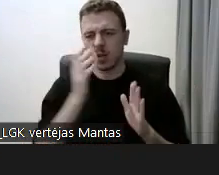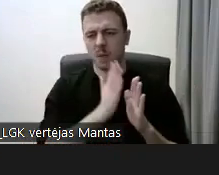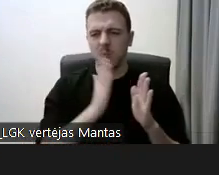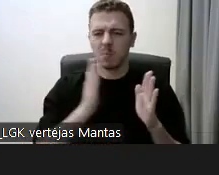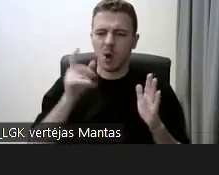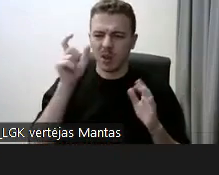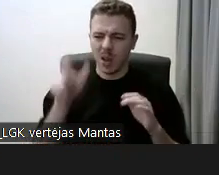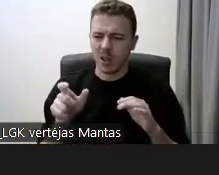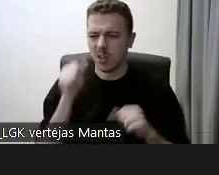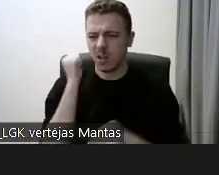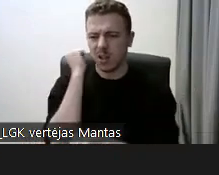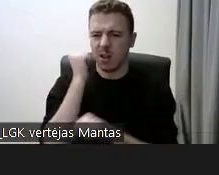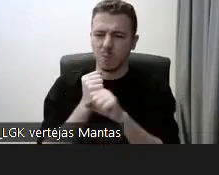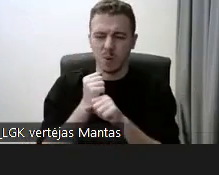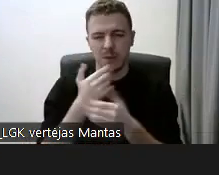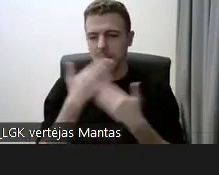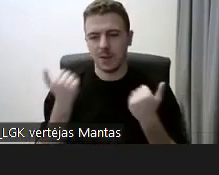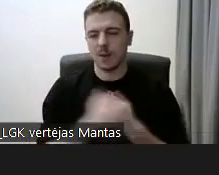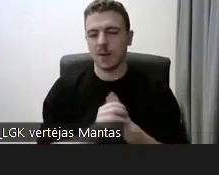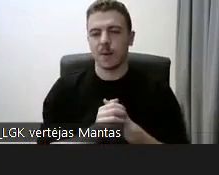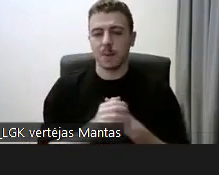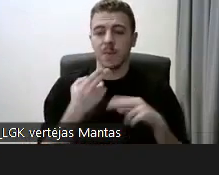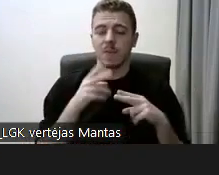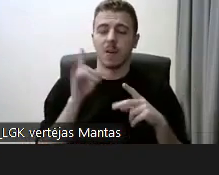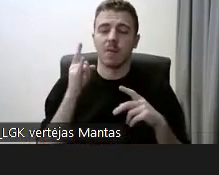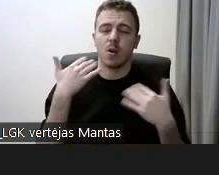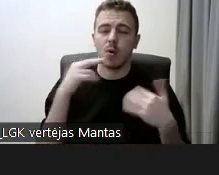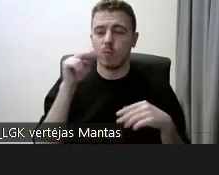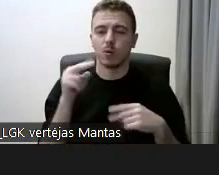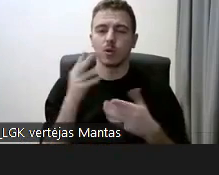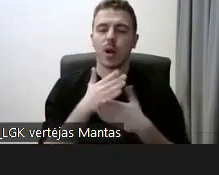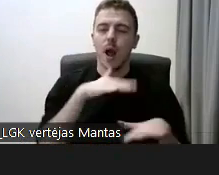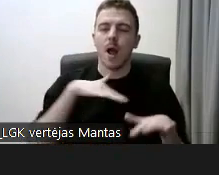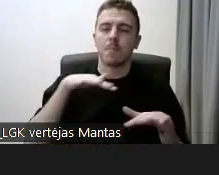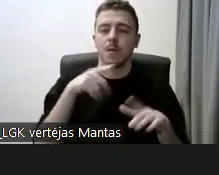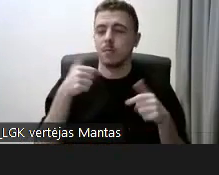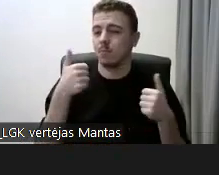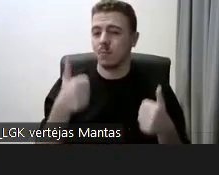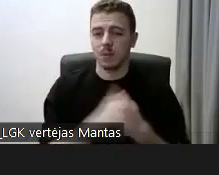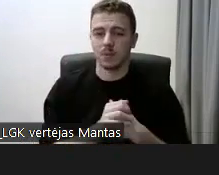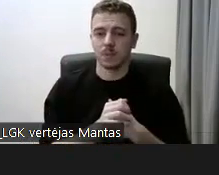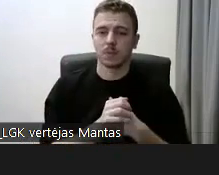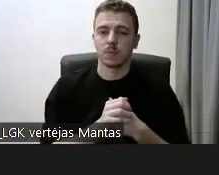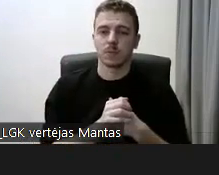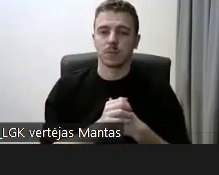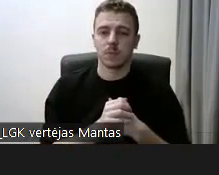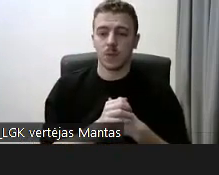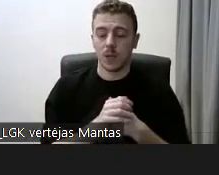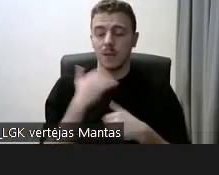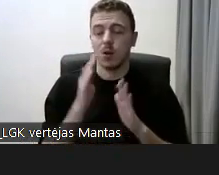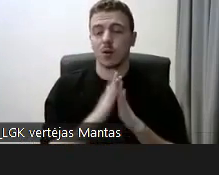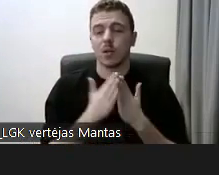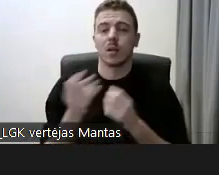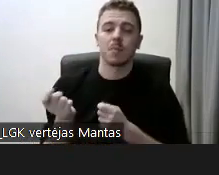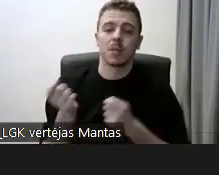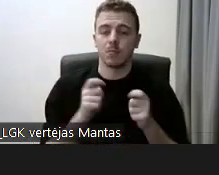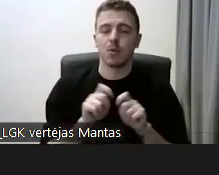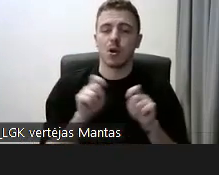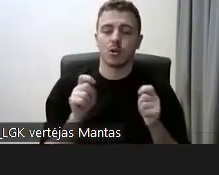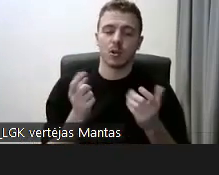yra. Jau toj vietoj formuojasi vaiko požiūris į tą aplinką. Ir parsinešusi tą knygą, pradžioj